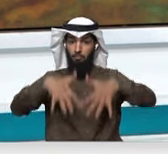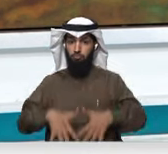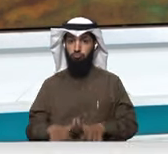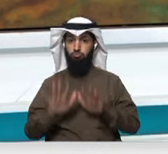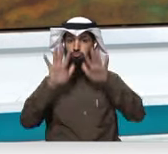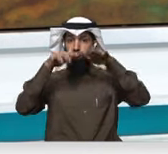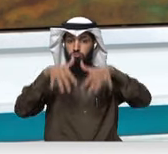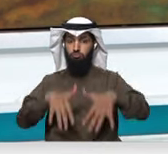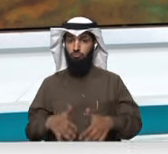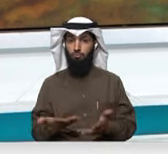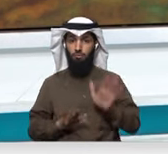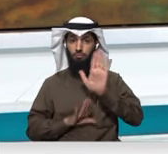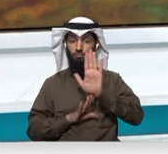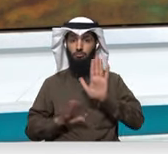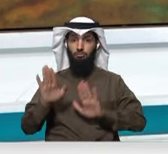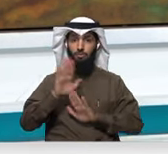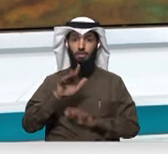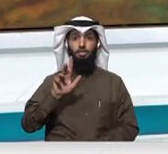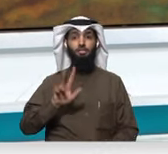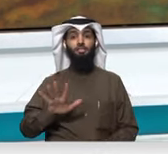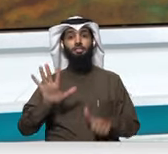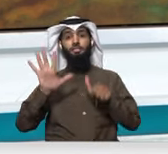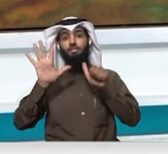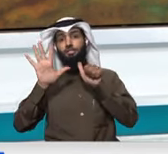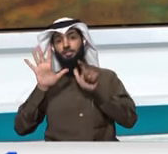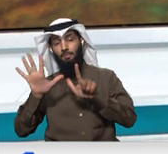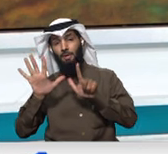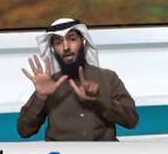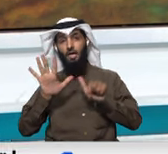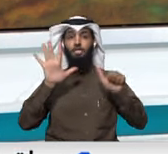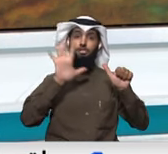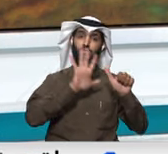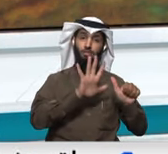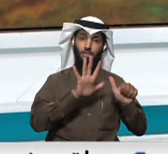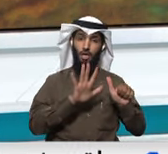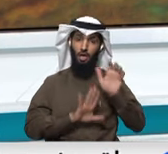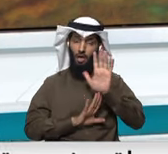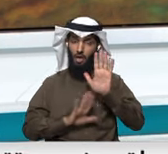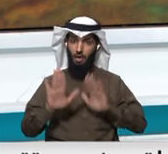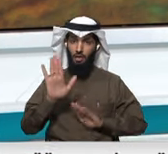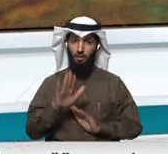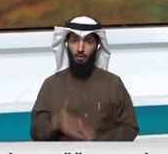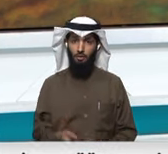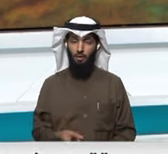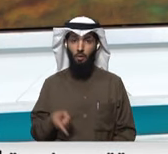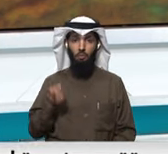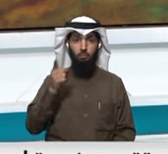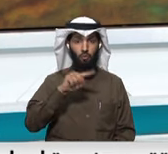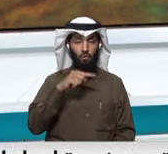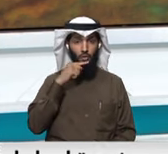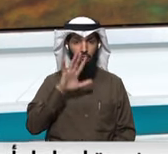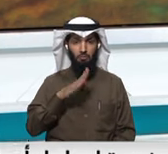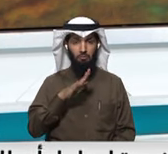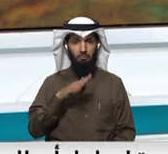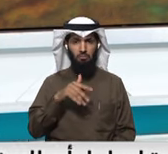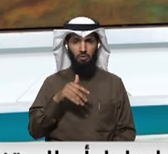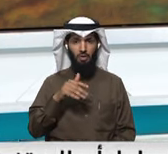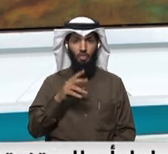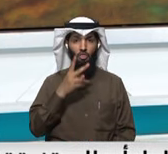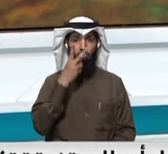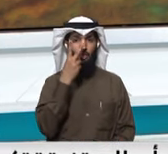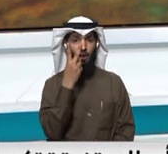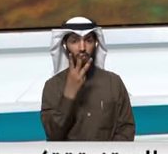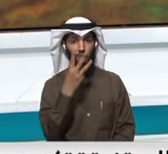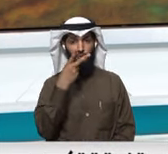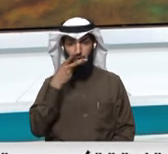الامواج يصل الى 6 وس قدم مزعج هذا الامر للحداق درجات الحراره منتصف نهار يوم الغد تتراوح ما بين ال 23